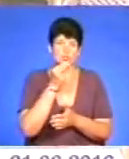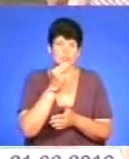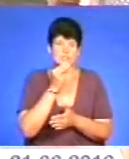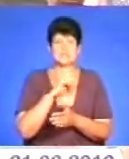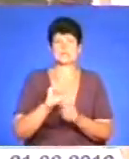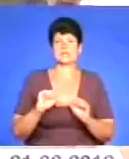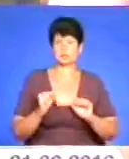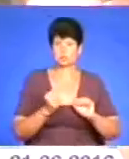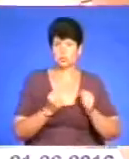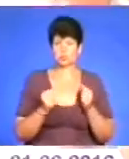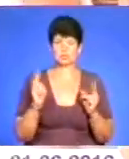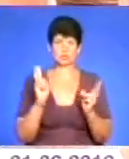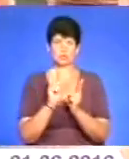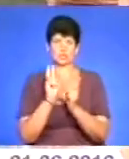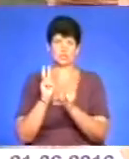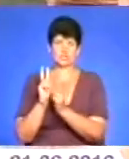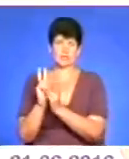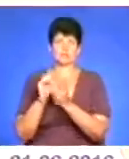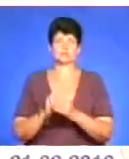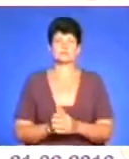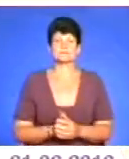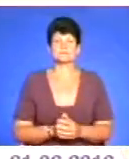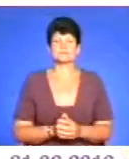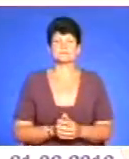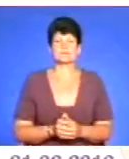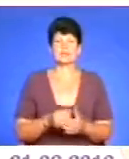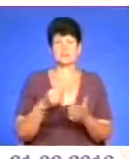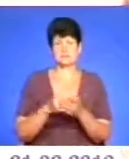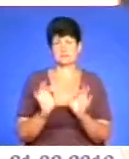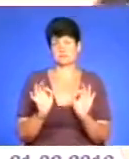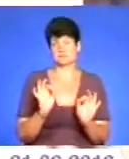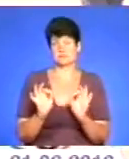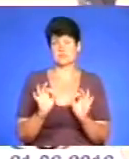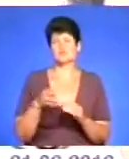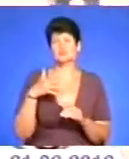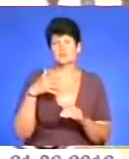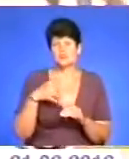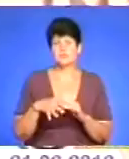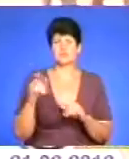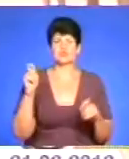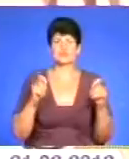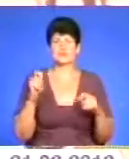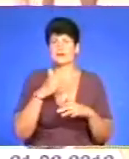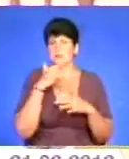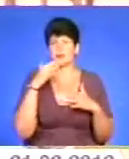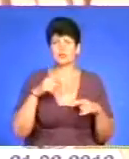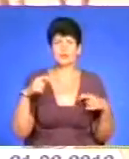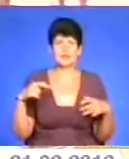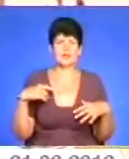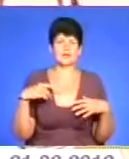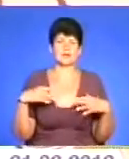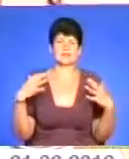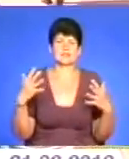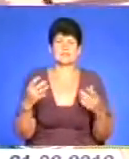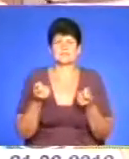друзі зустрічаються, пересікаються. Ці непомірні. Загалом зрозуміло, що фестиваль багато людей, ажіотаж, але ну, на